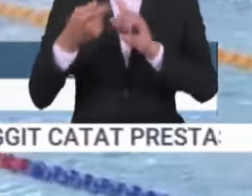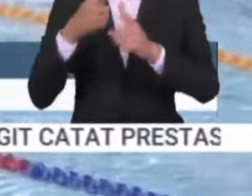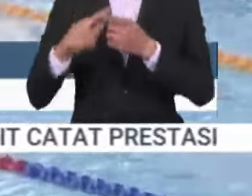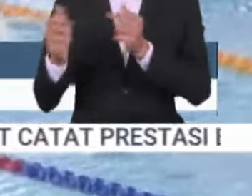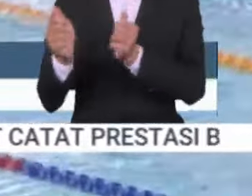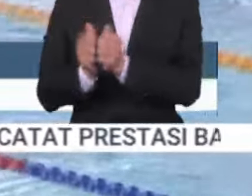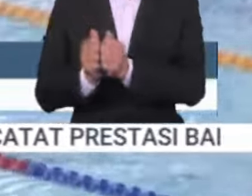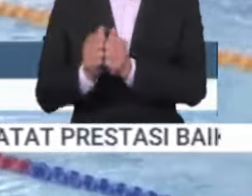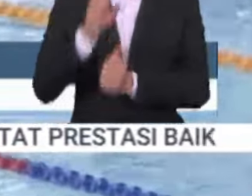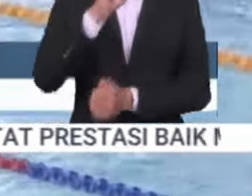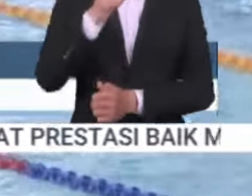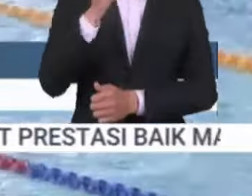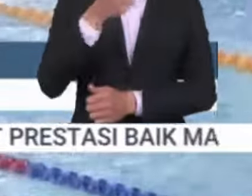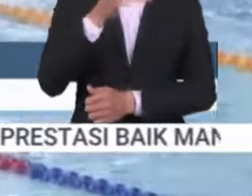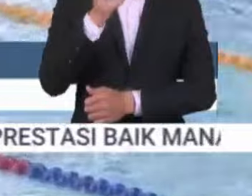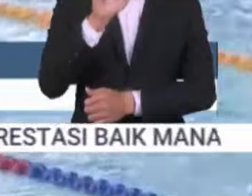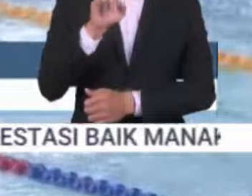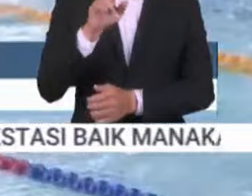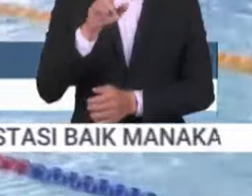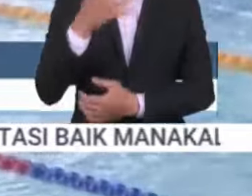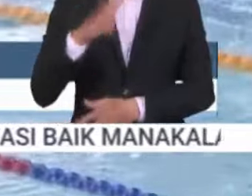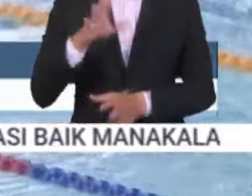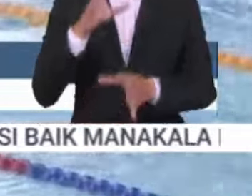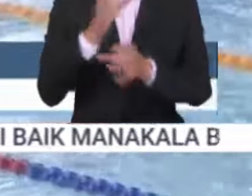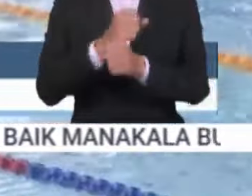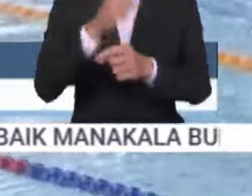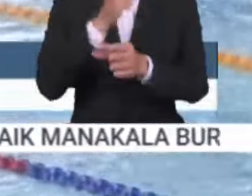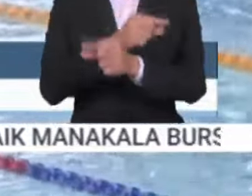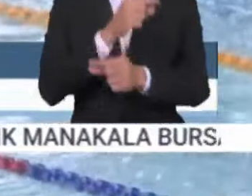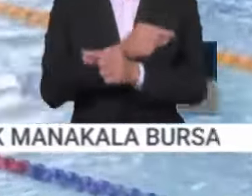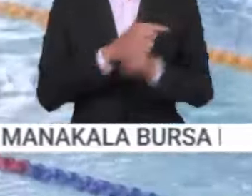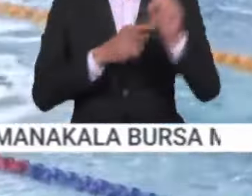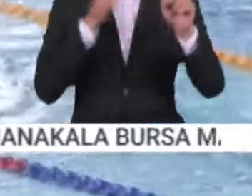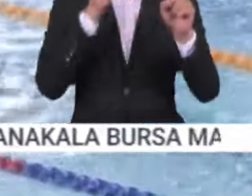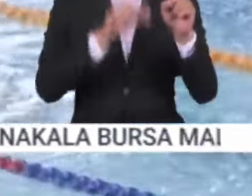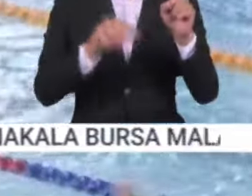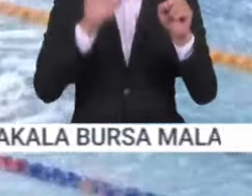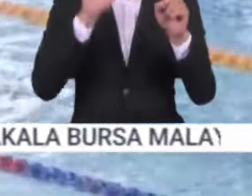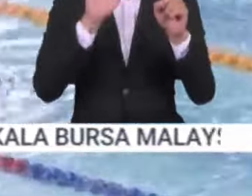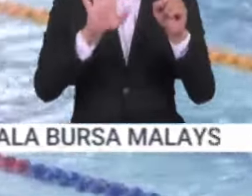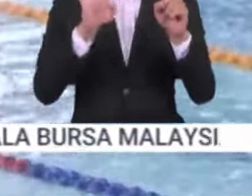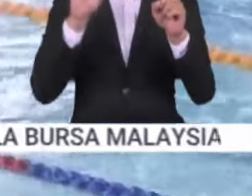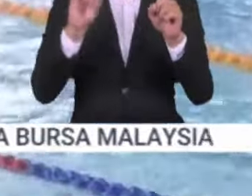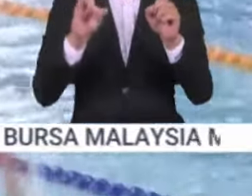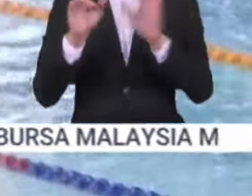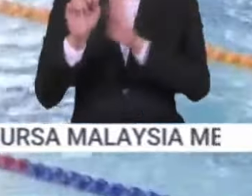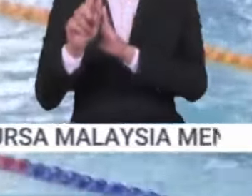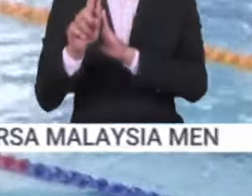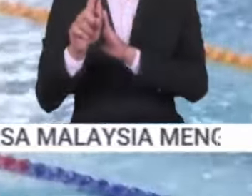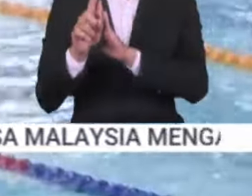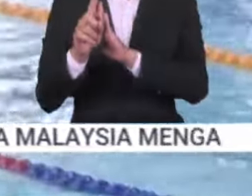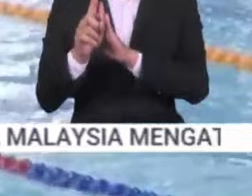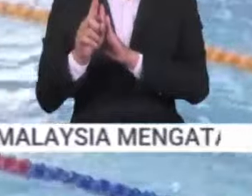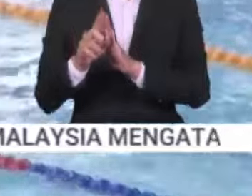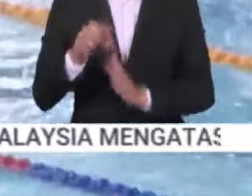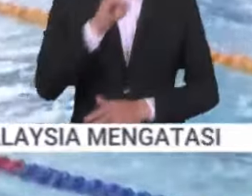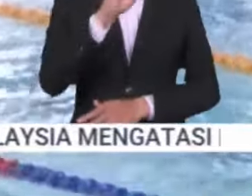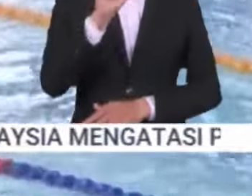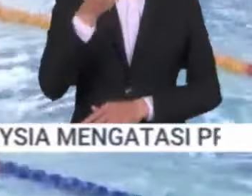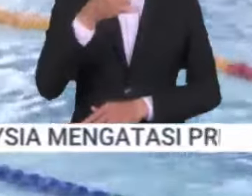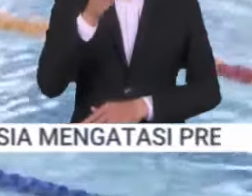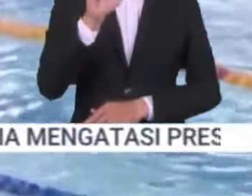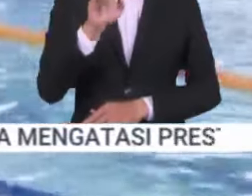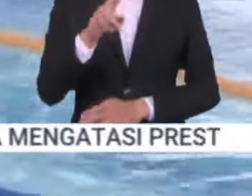pasukannya Wahyu Ekwal Nazri meraih gangsa dengan catatan masa 1 minit 47 saat. Rakan sepasukannya Wahyu